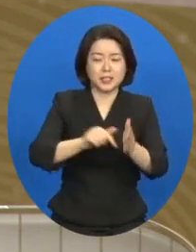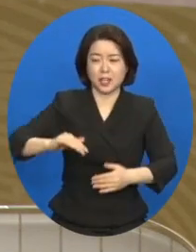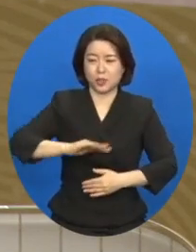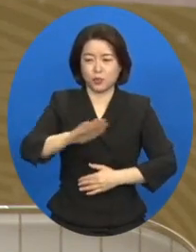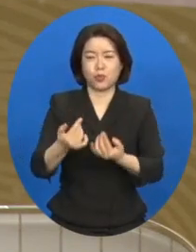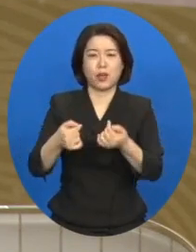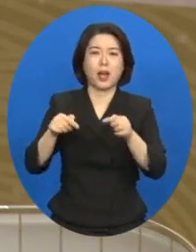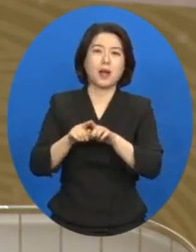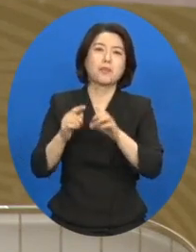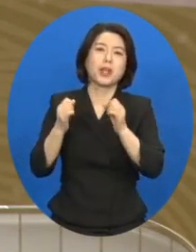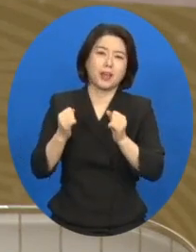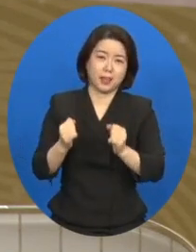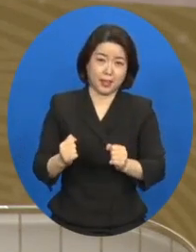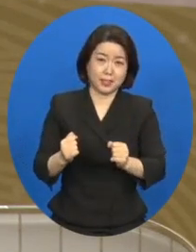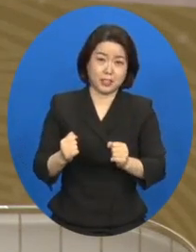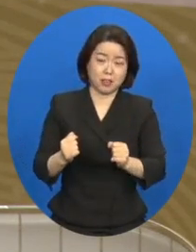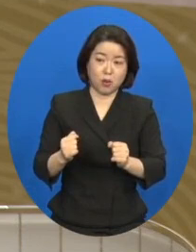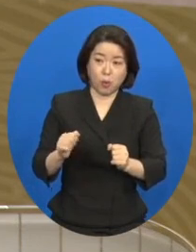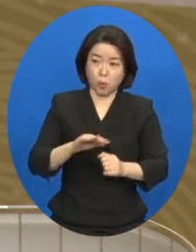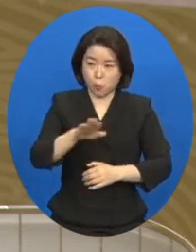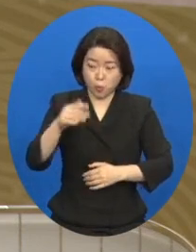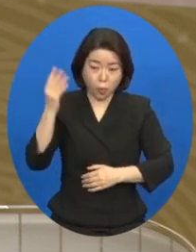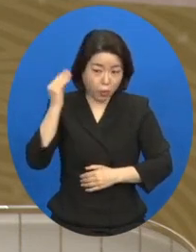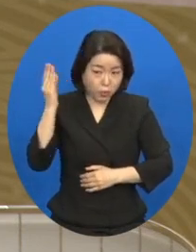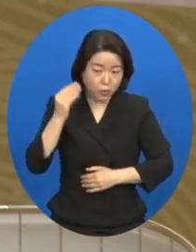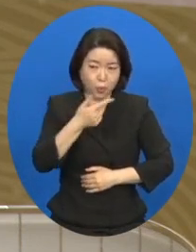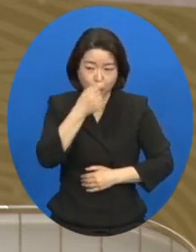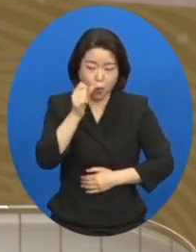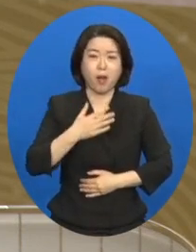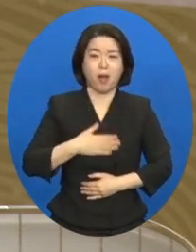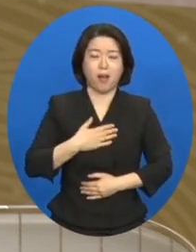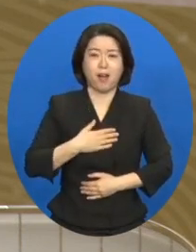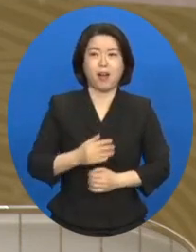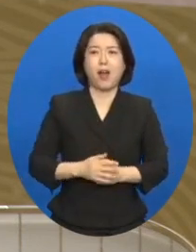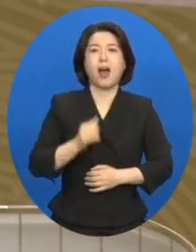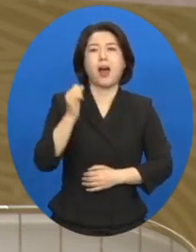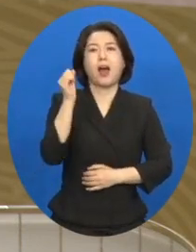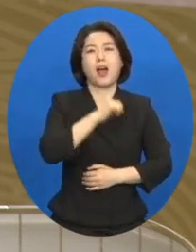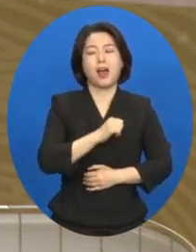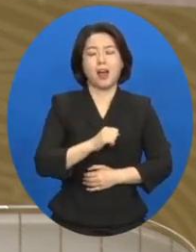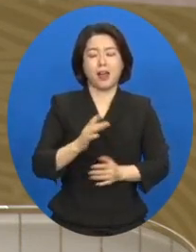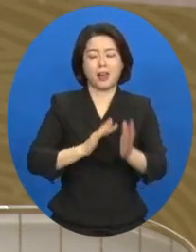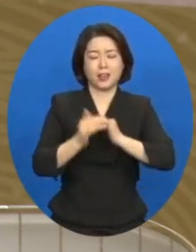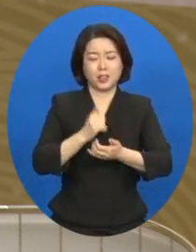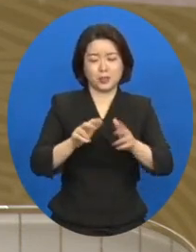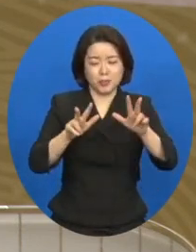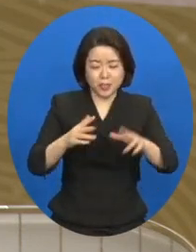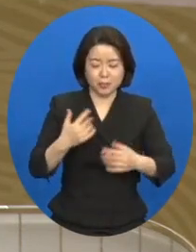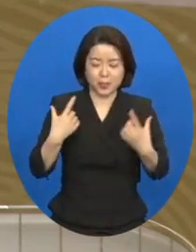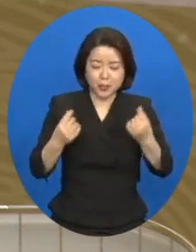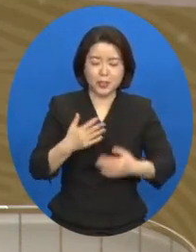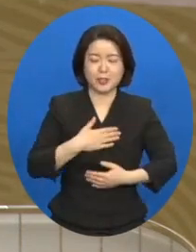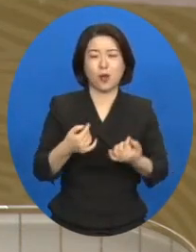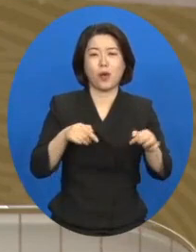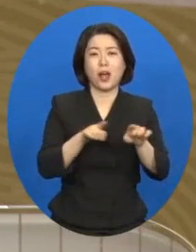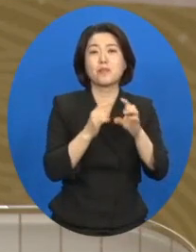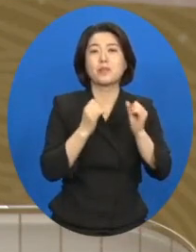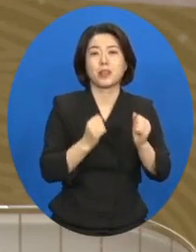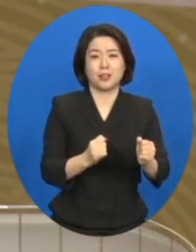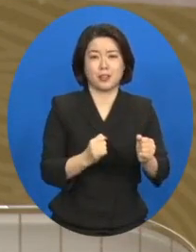같이 계신 것을 우리가 알게 되는 거예요. 아, 예수님은 지금도 나와 같이 계시구나.